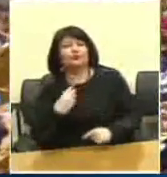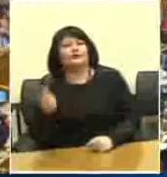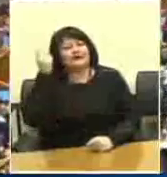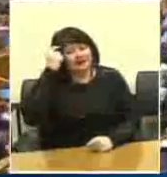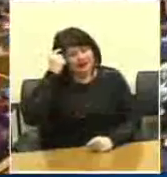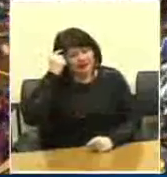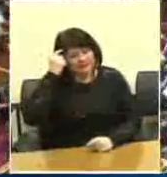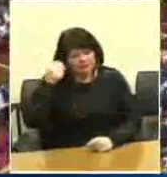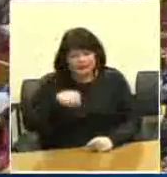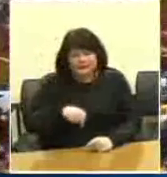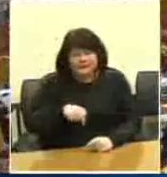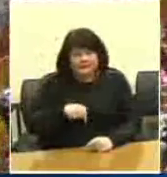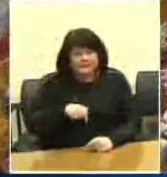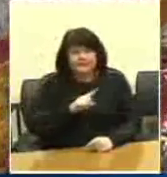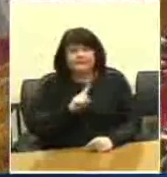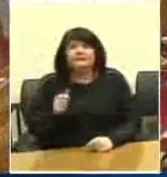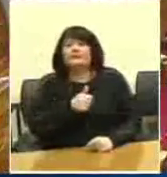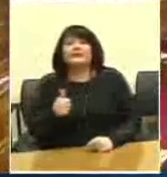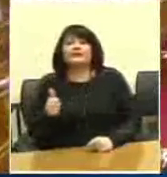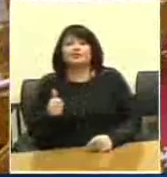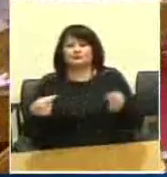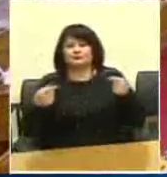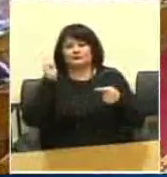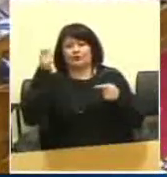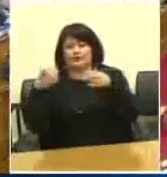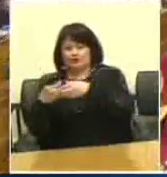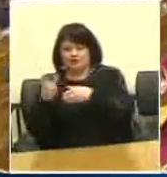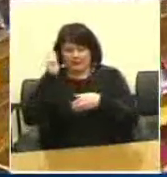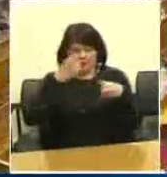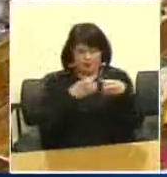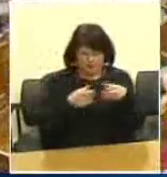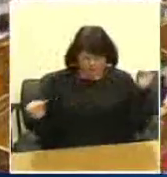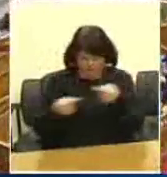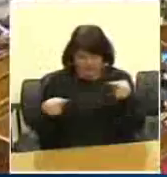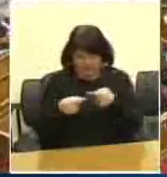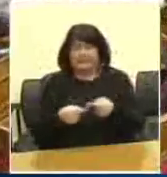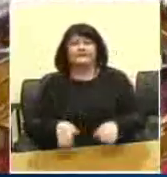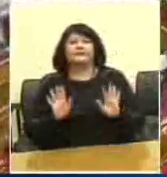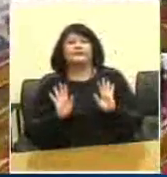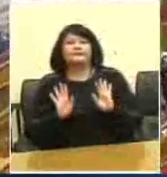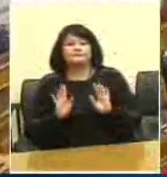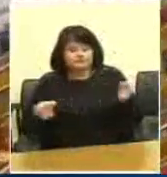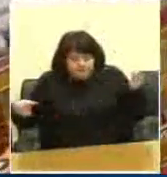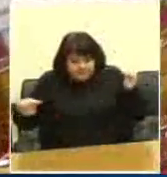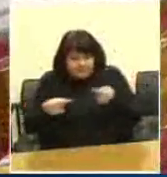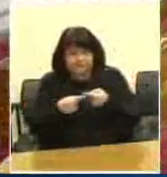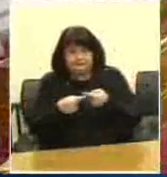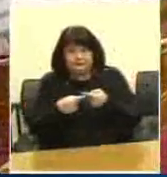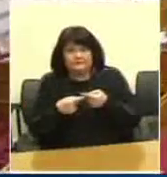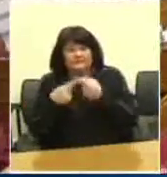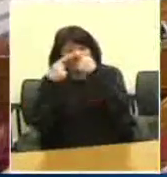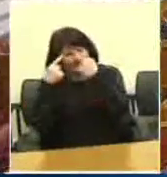ότι εδώ δεν έχουμε απλά την σύγκρουση δύο πολιτικών δυνάμεων, αλλά έχουμε να κάνουμε και με τη σύγκρουση δύο